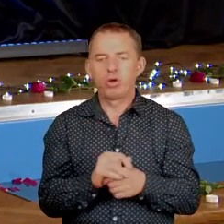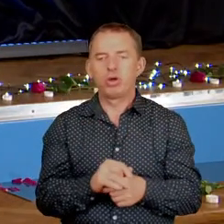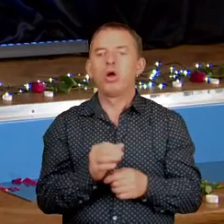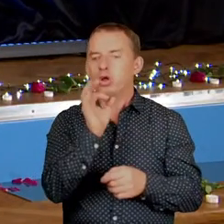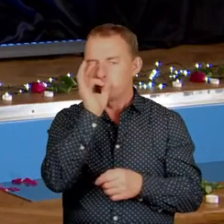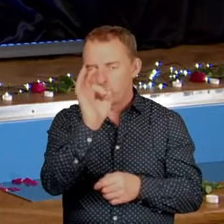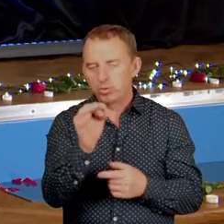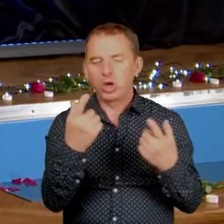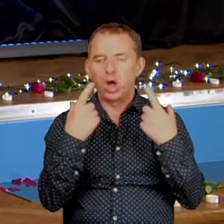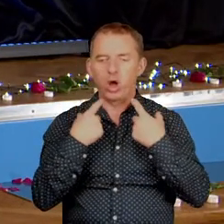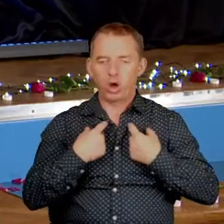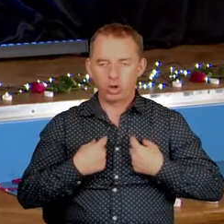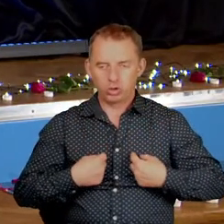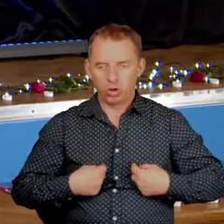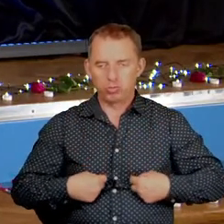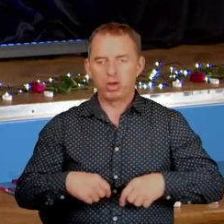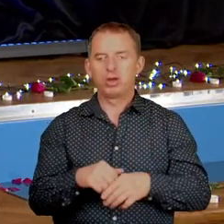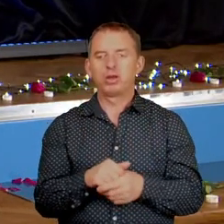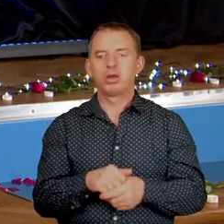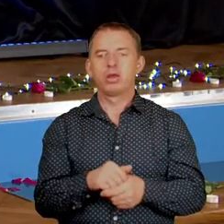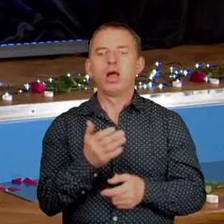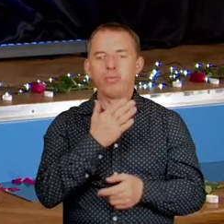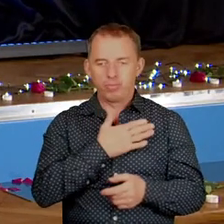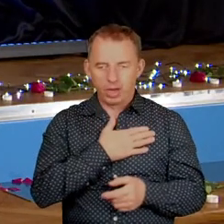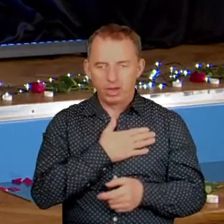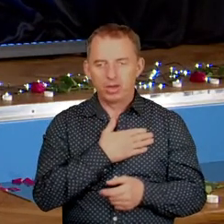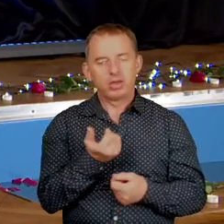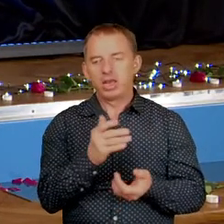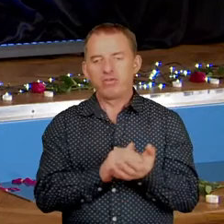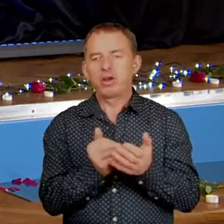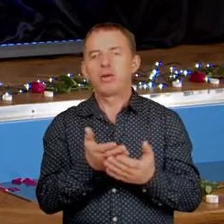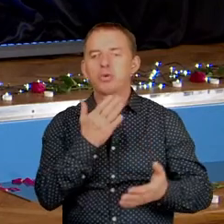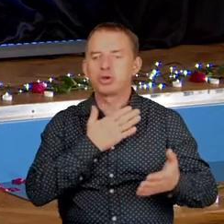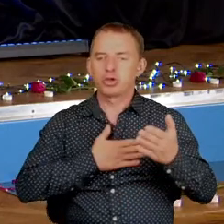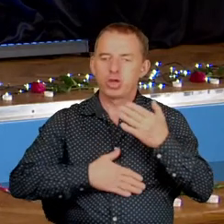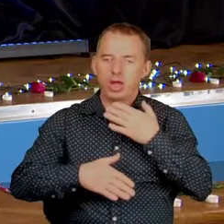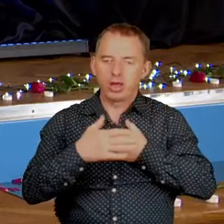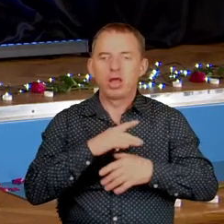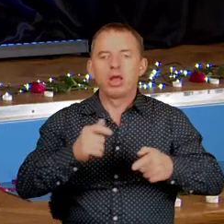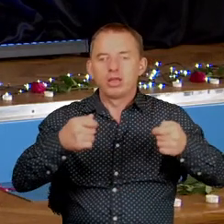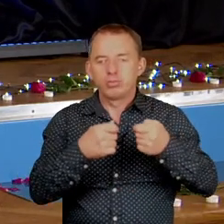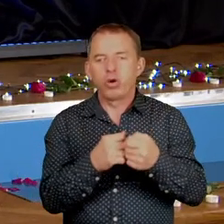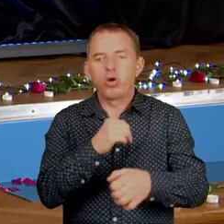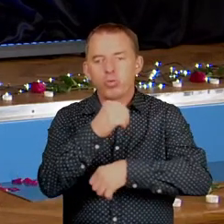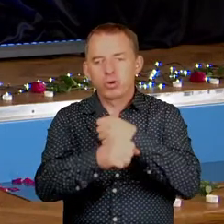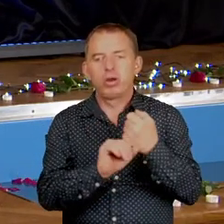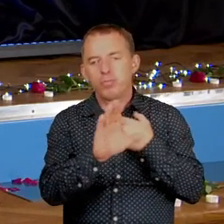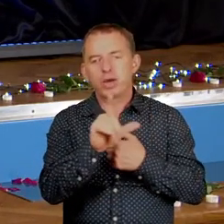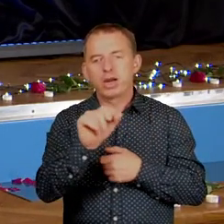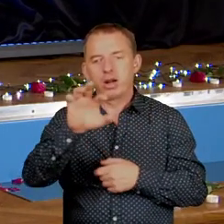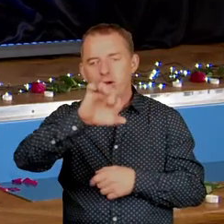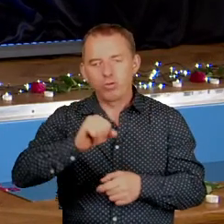dobrą osobą i mam dzisiaj niezwykłą przyjemność współpracować z Bellą.